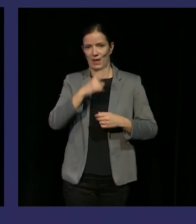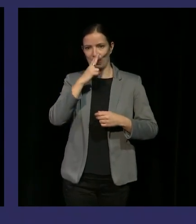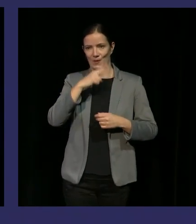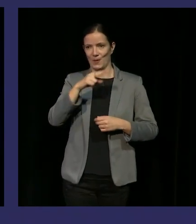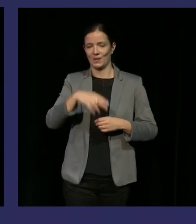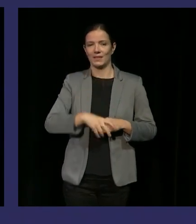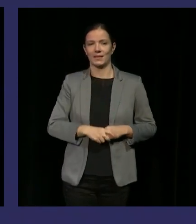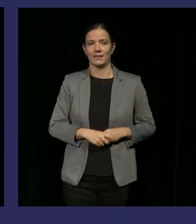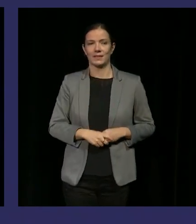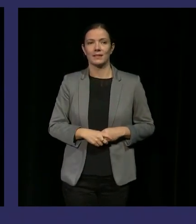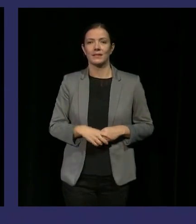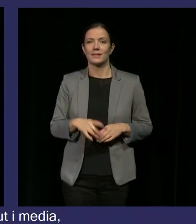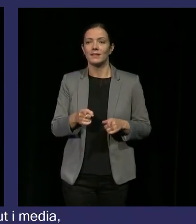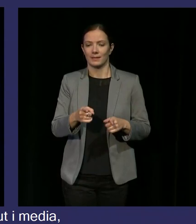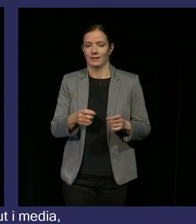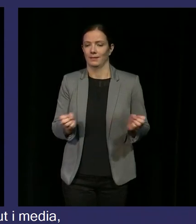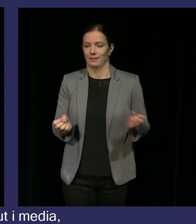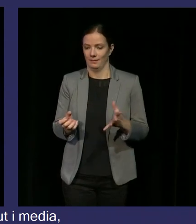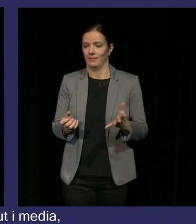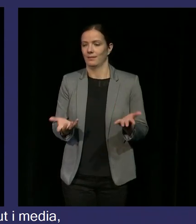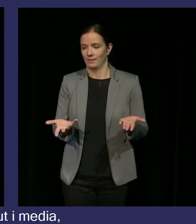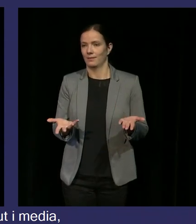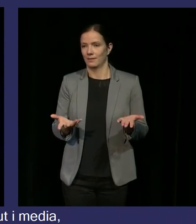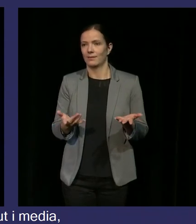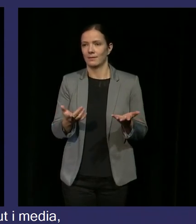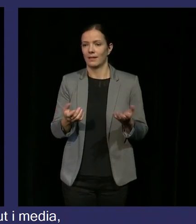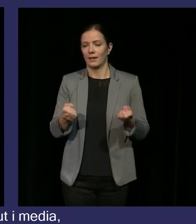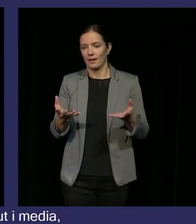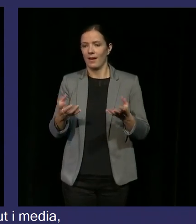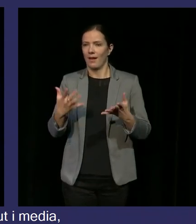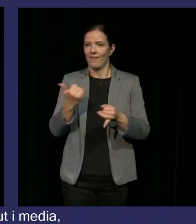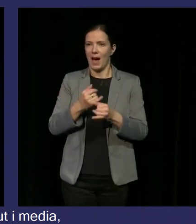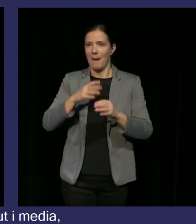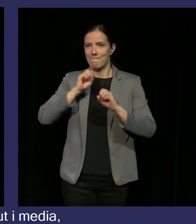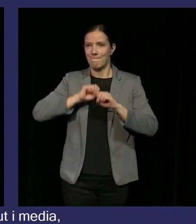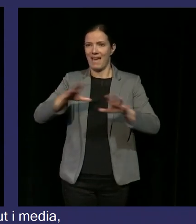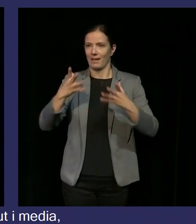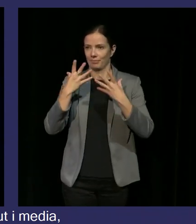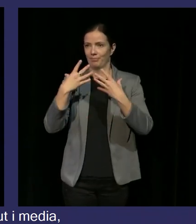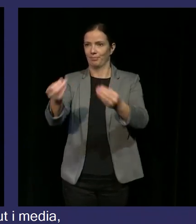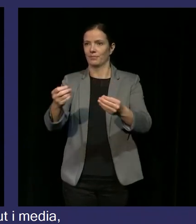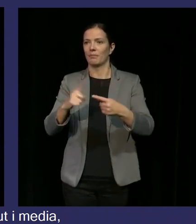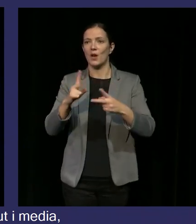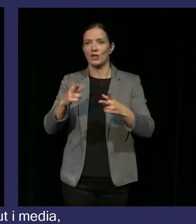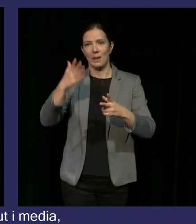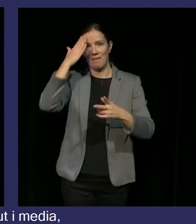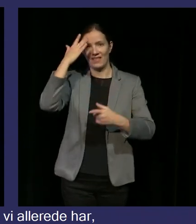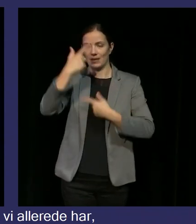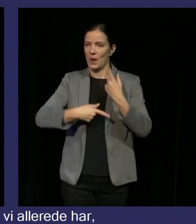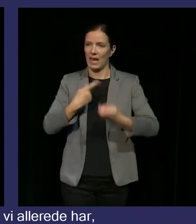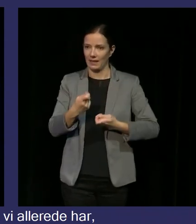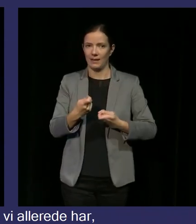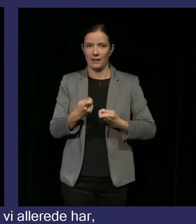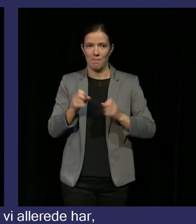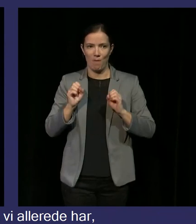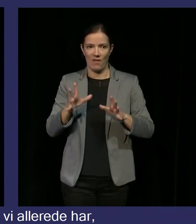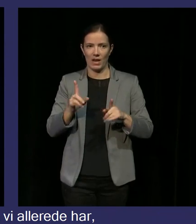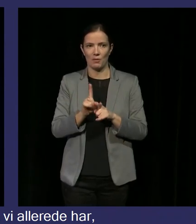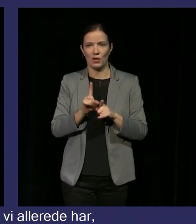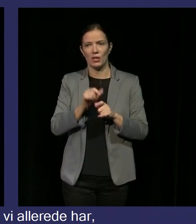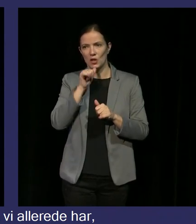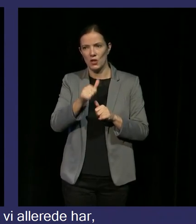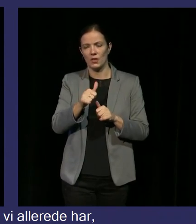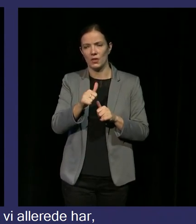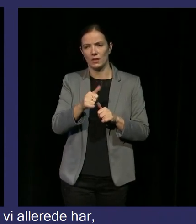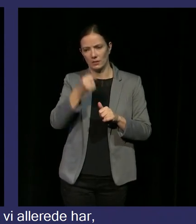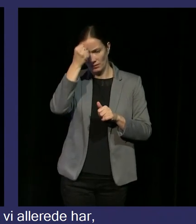Og klart at det har noen ting å si. Det har noen ting å si for hva som når ut i media, og det har også noen ting å si for bevisstgjøringen. Så jeg tror vi skal ikke